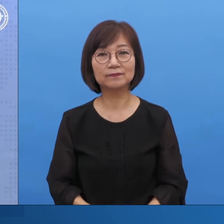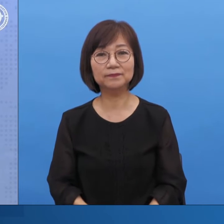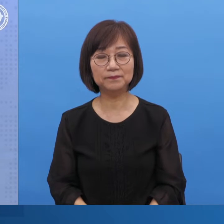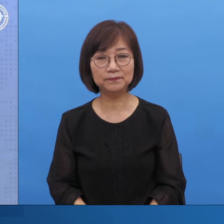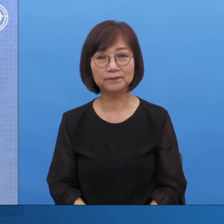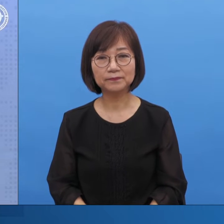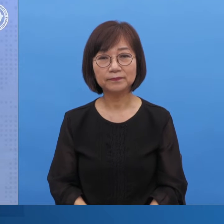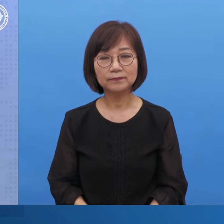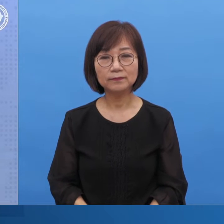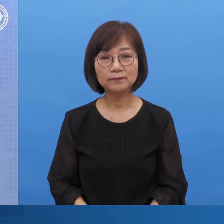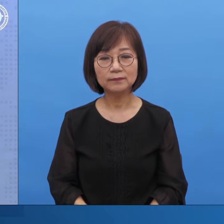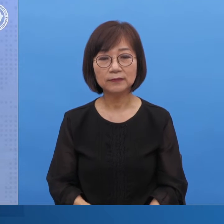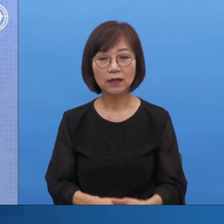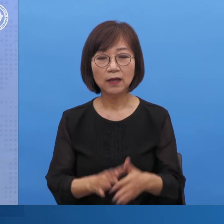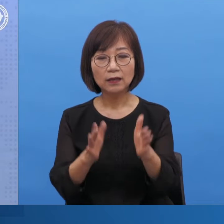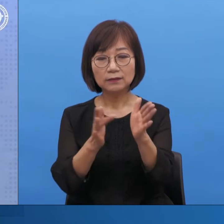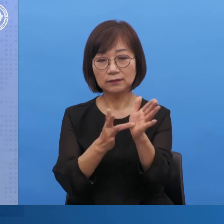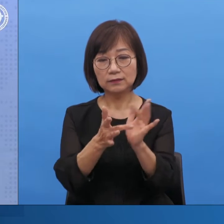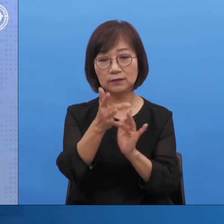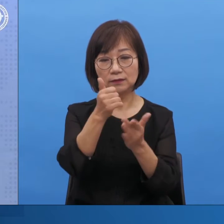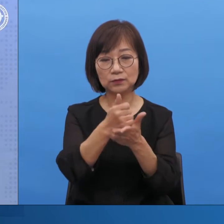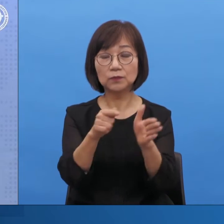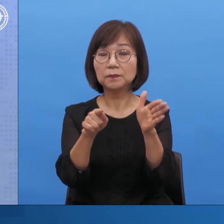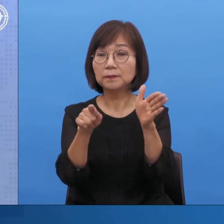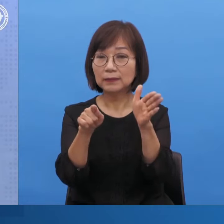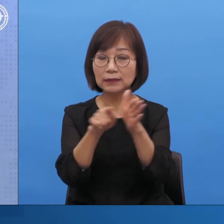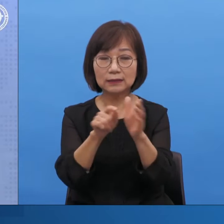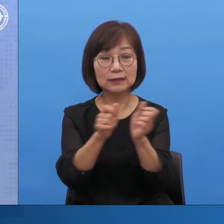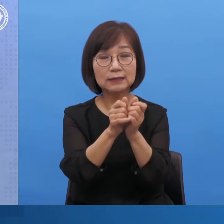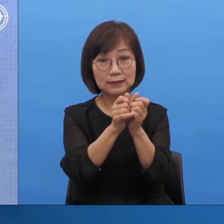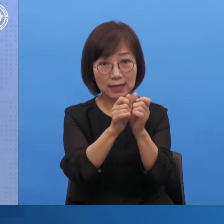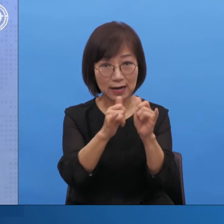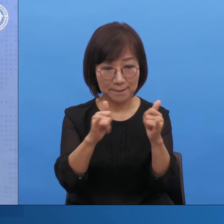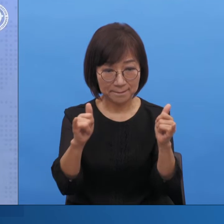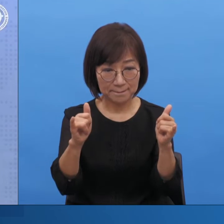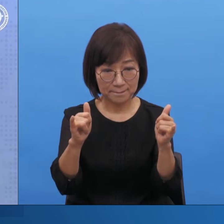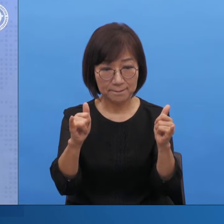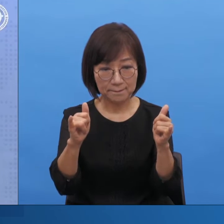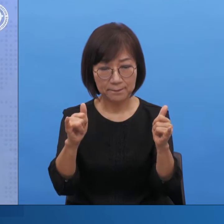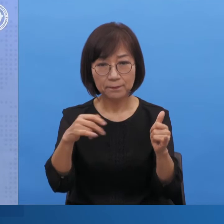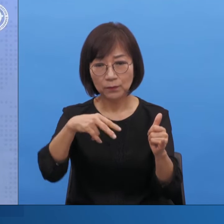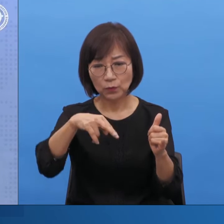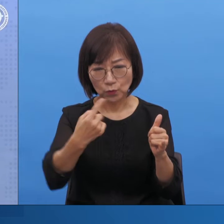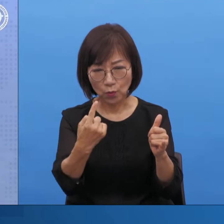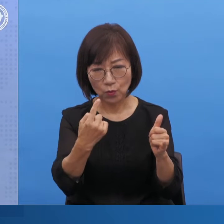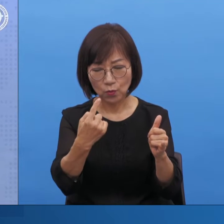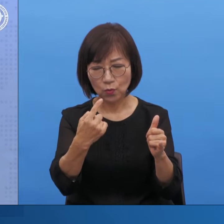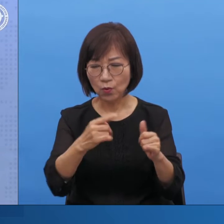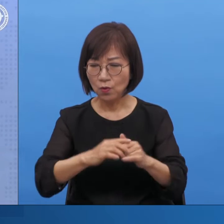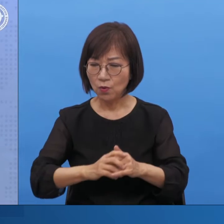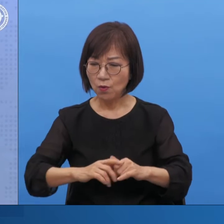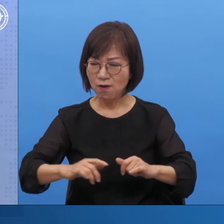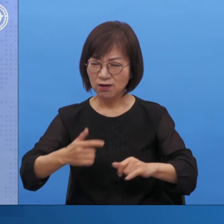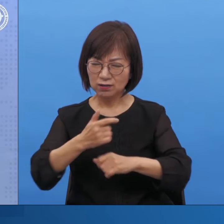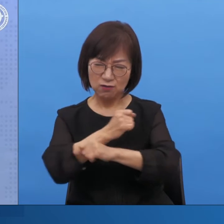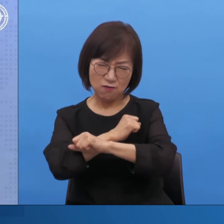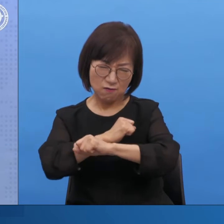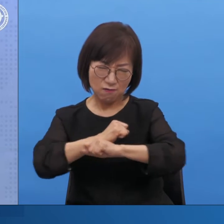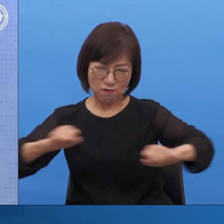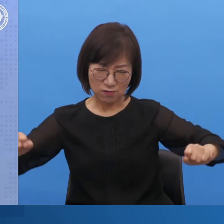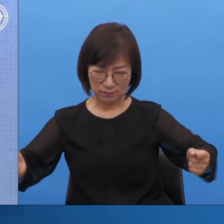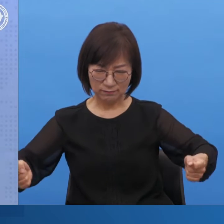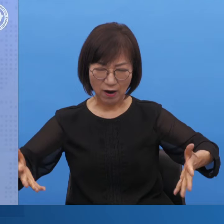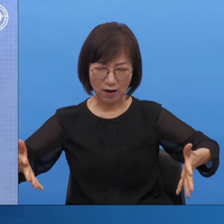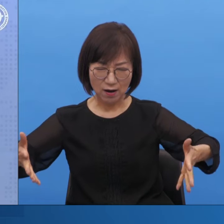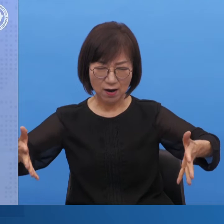불신자는 어쩔 수 없지만 믿는 사람까지도 어마어마한 건축물을 세우는데 기초가 흔들린다. Majority of people, we have no